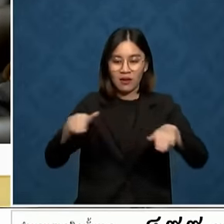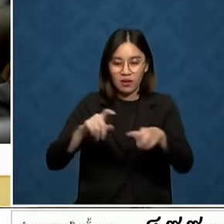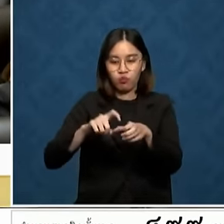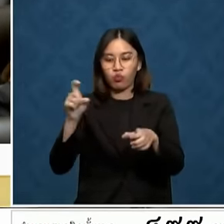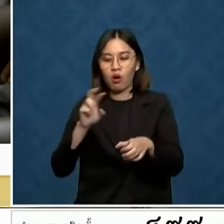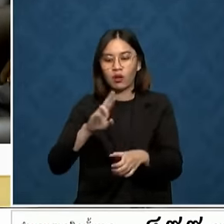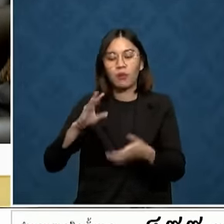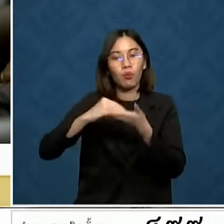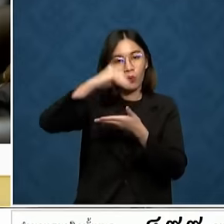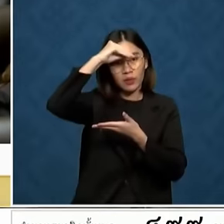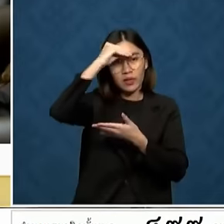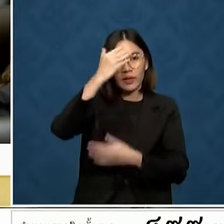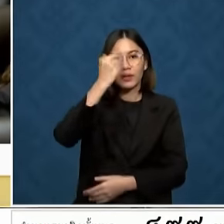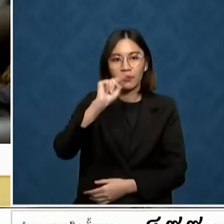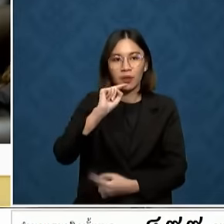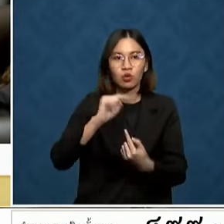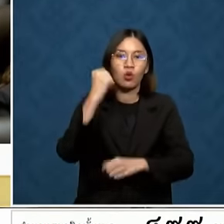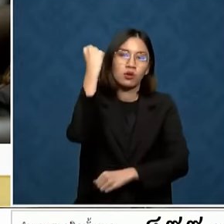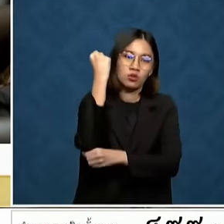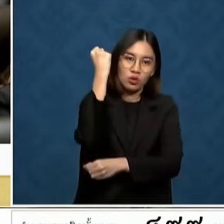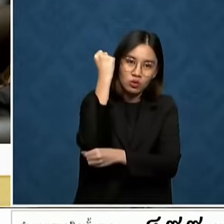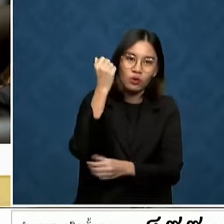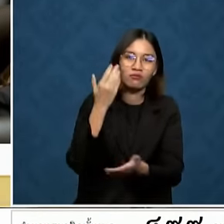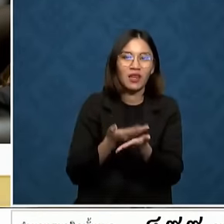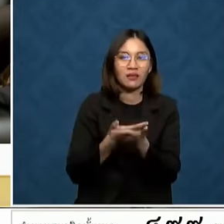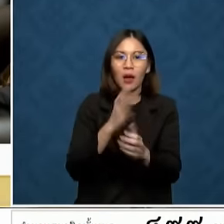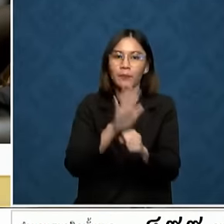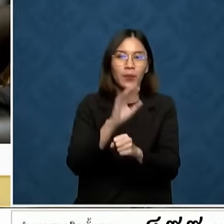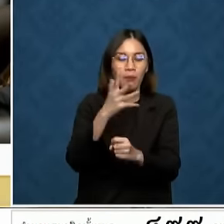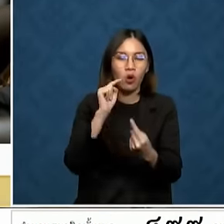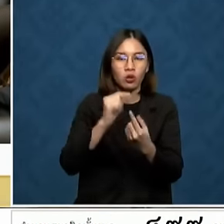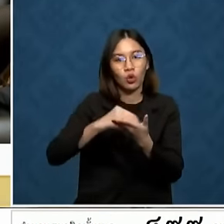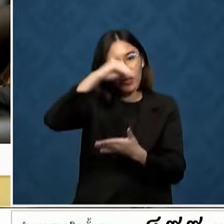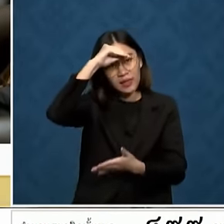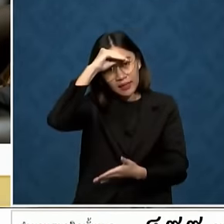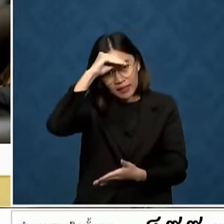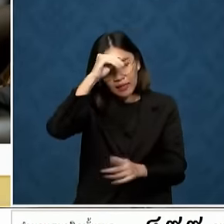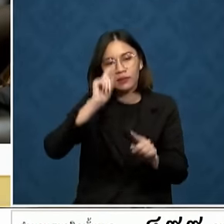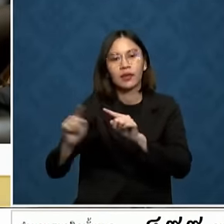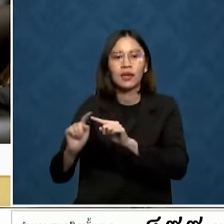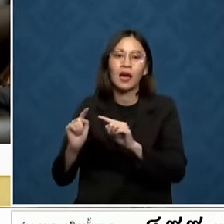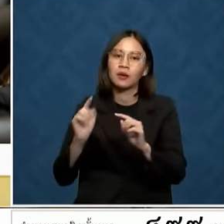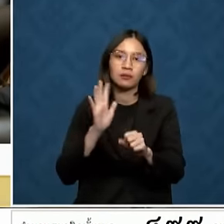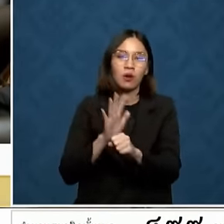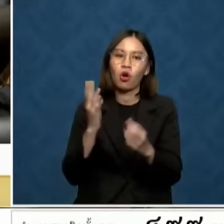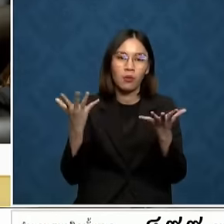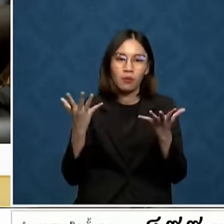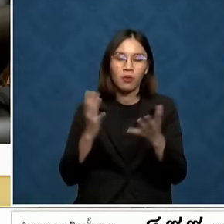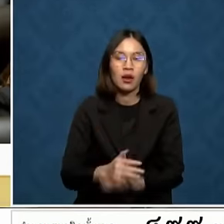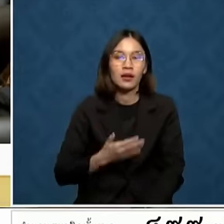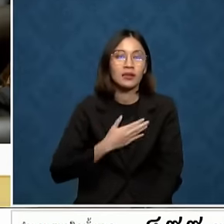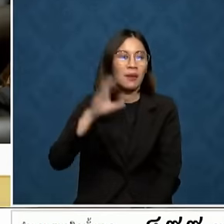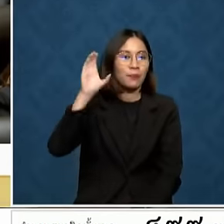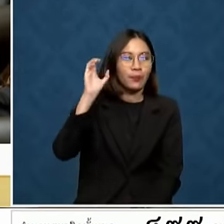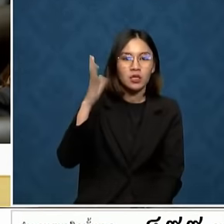พกศึษานั้นก็เป็เพราสภาวะความยากจนและไมมเงินเพีพอสำหบค่ที่จ่ายในกเรีนถทไม่เชื่อผม